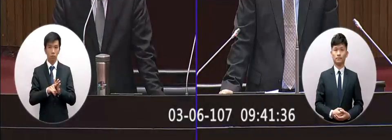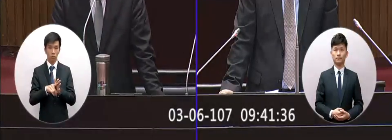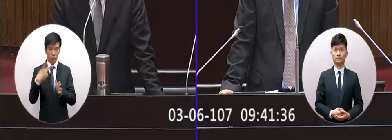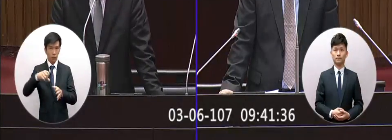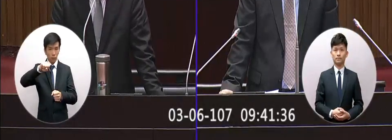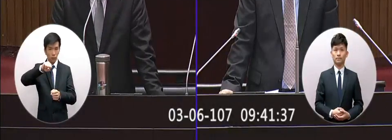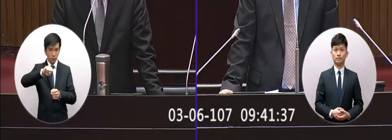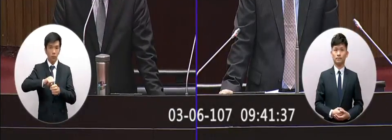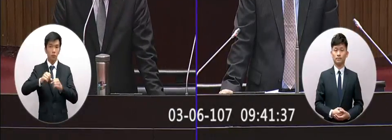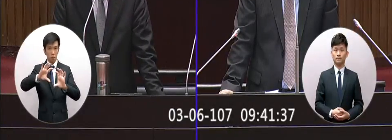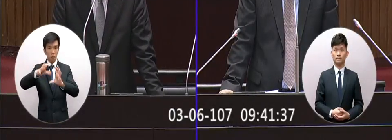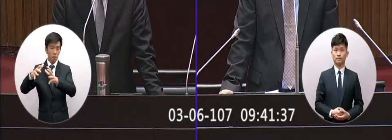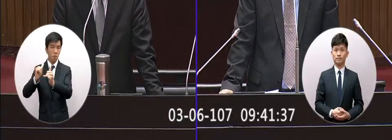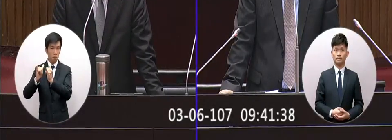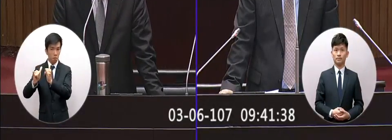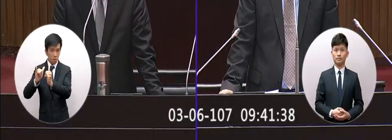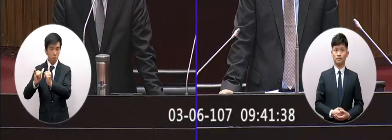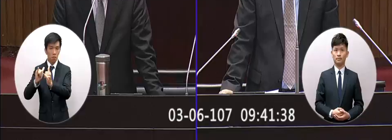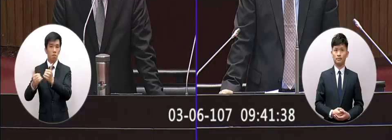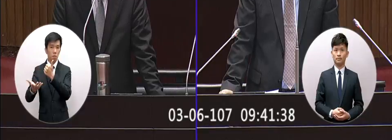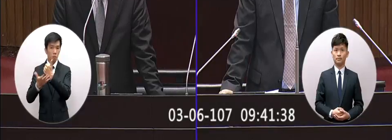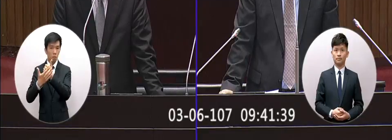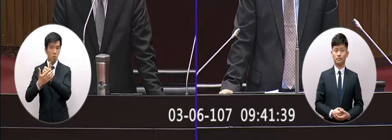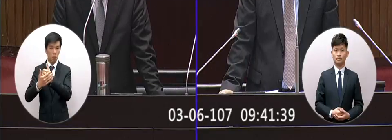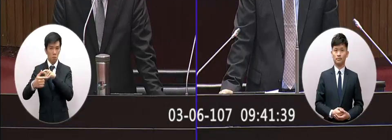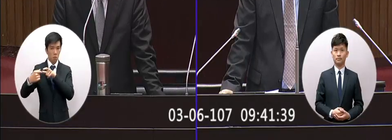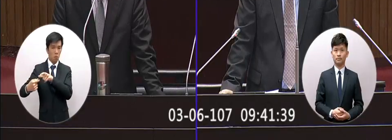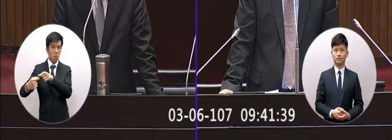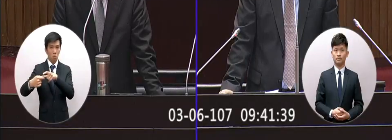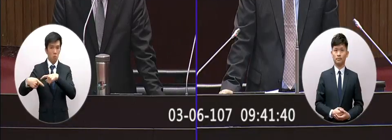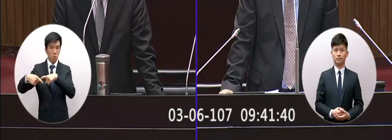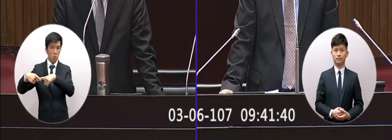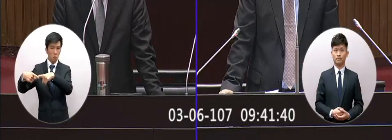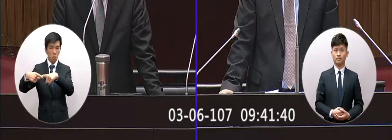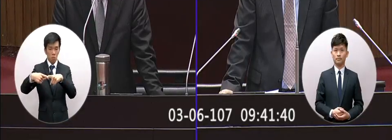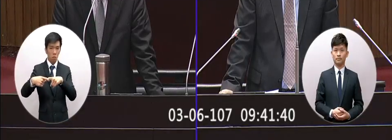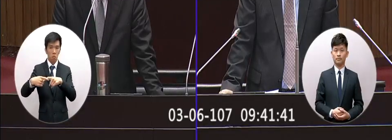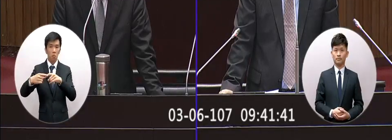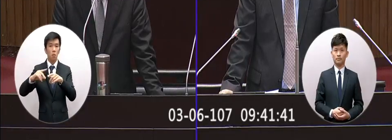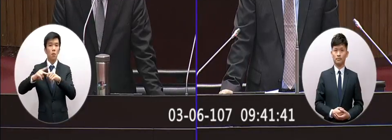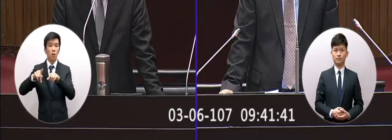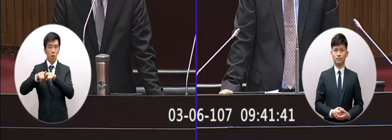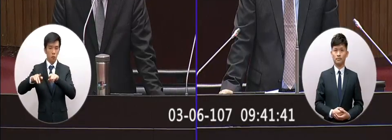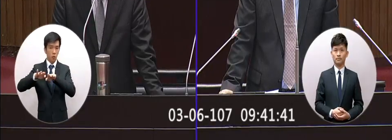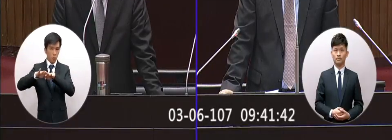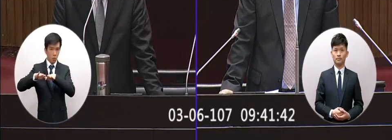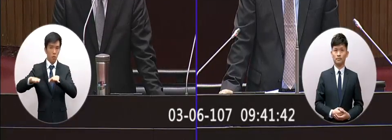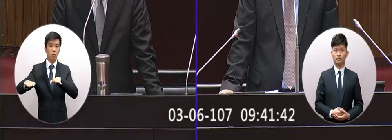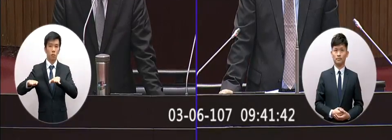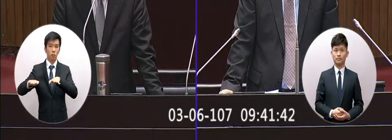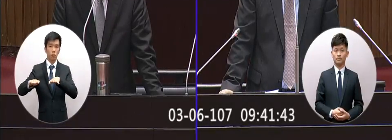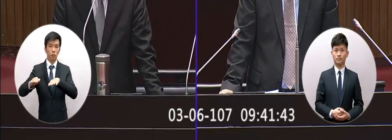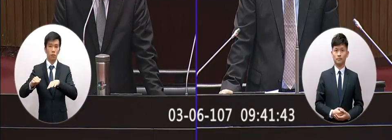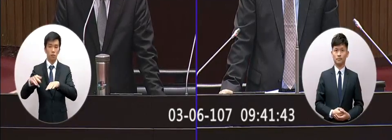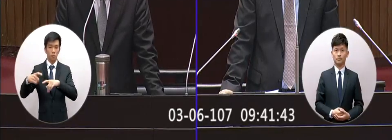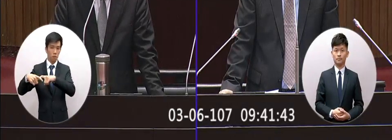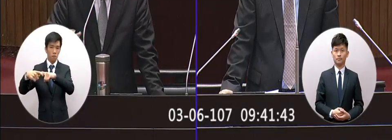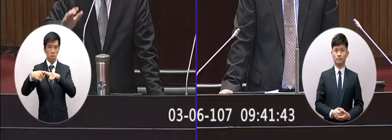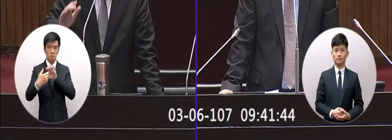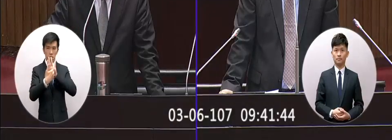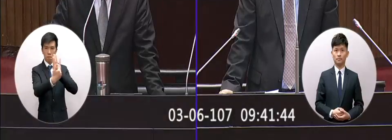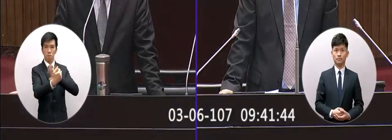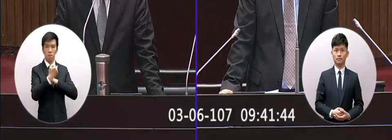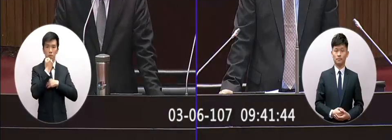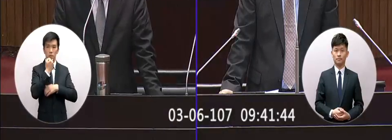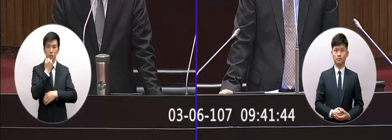会，形成一个区域的这个和平跟民主这个稳定价值的这个联防以外呢，